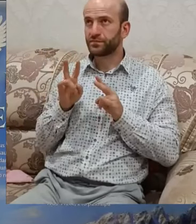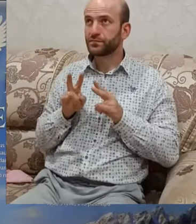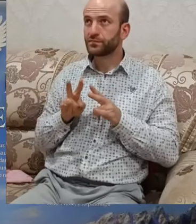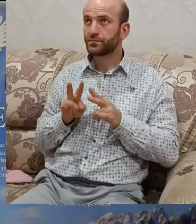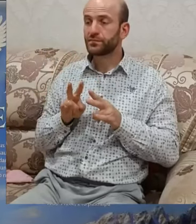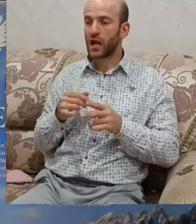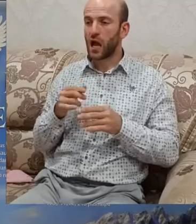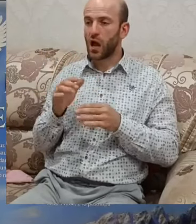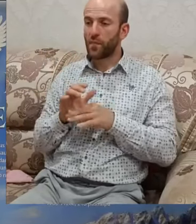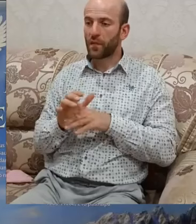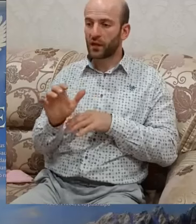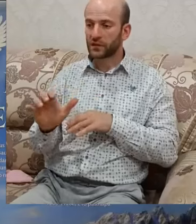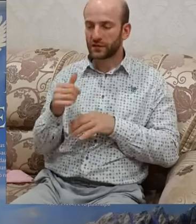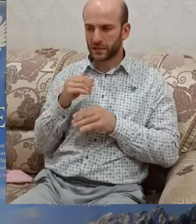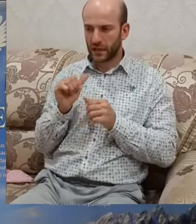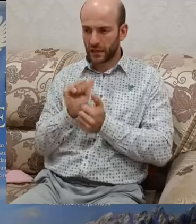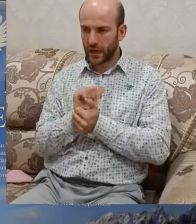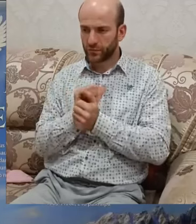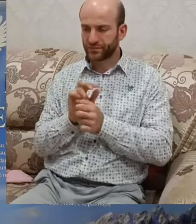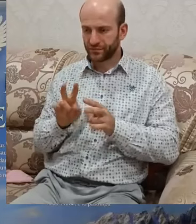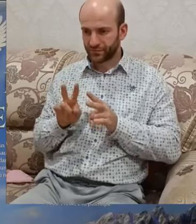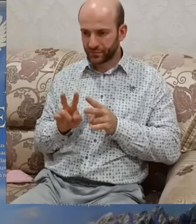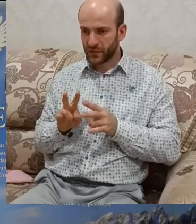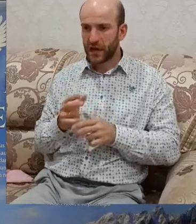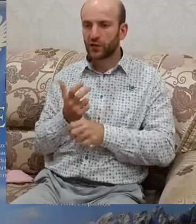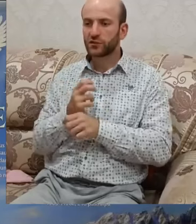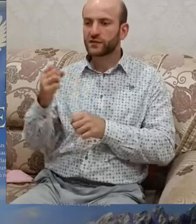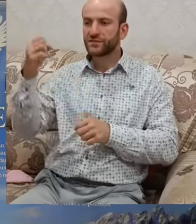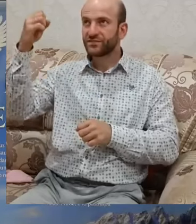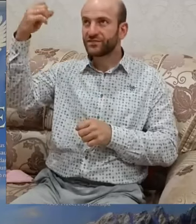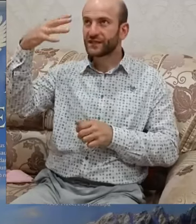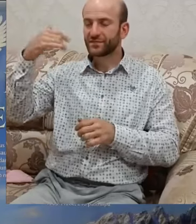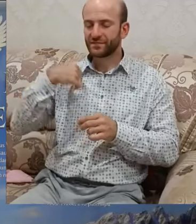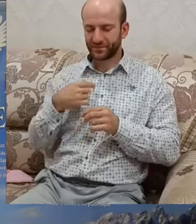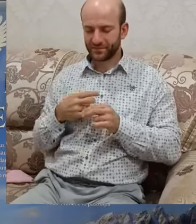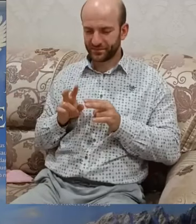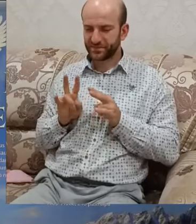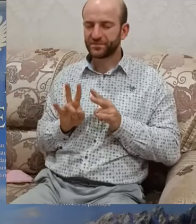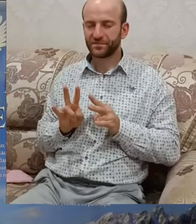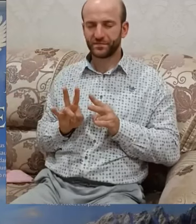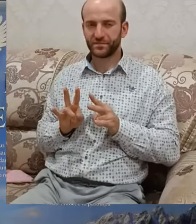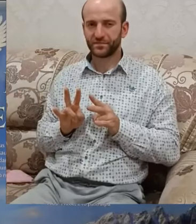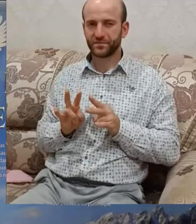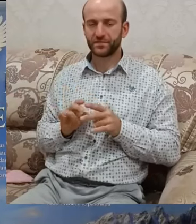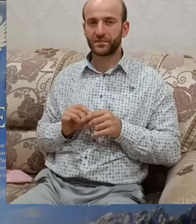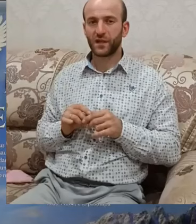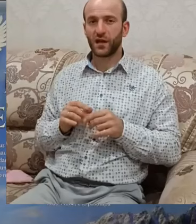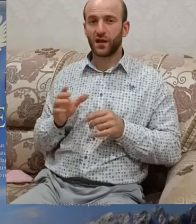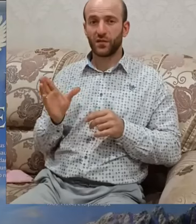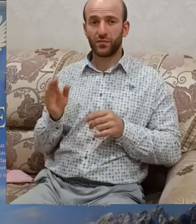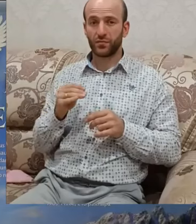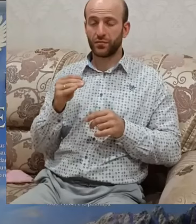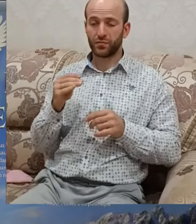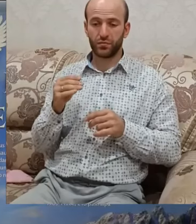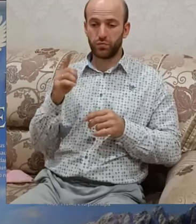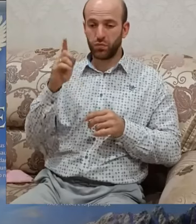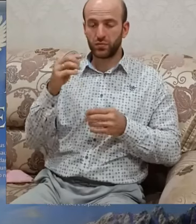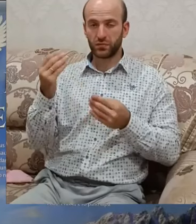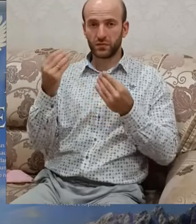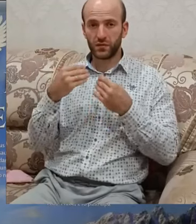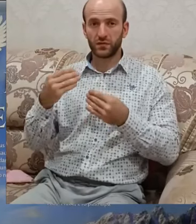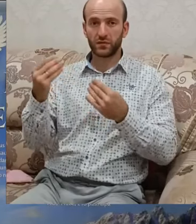близости послания. Toje šviesoje. В этом свете. Tiesiog viskas paprastai atsiveria. Просто все открывается. Paklausykite. Просто.